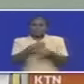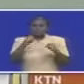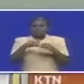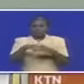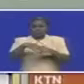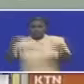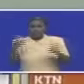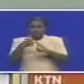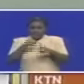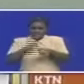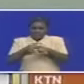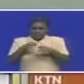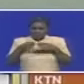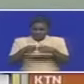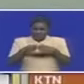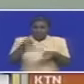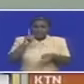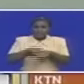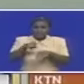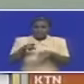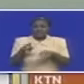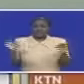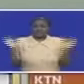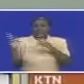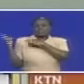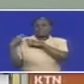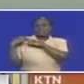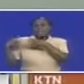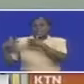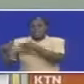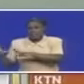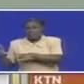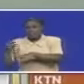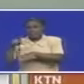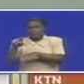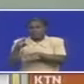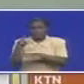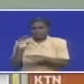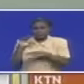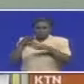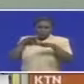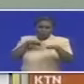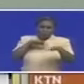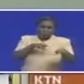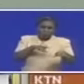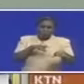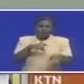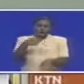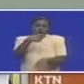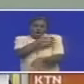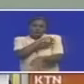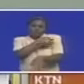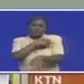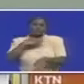pale walipokuwa wakila uroda. Wakazi hao waliacha majukumu yao ya kila siku na kufika kwa wingi katika zanahati ya gichuru